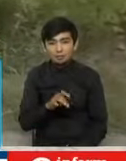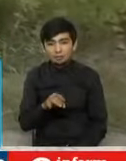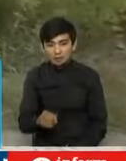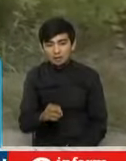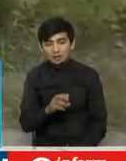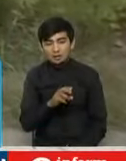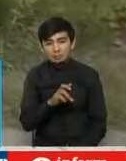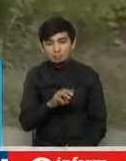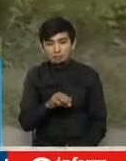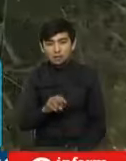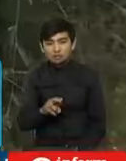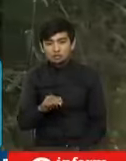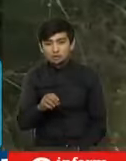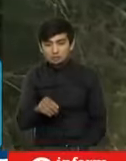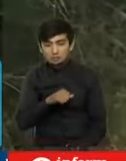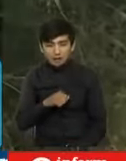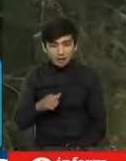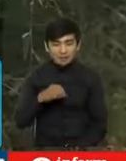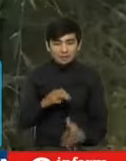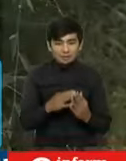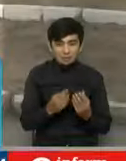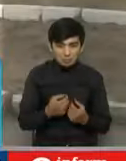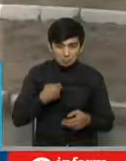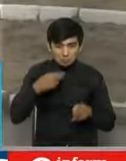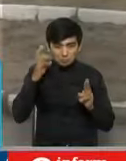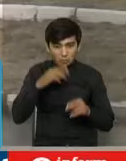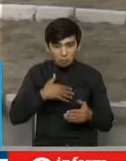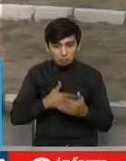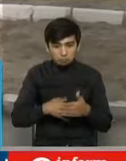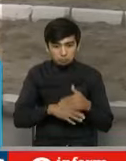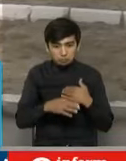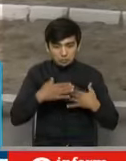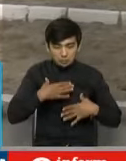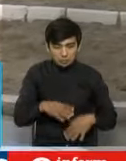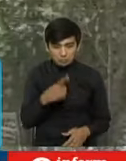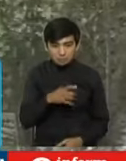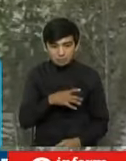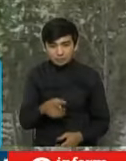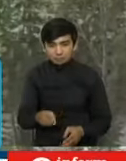еңбек демалысына шыққанын өзі де отбасы да білмейтін болып шықты. Қазір бұл оқиғаға қатысты